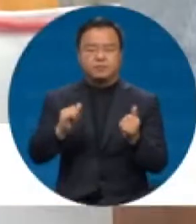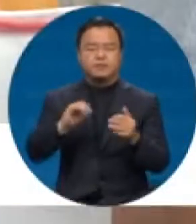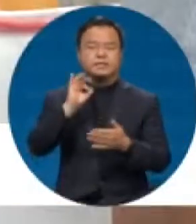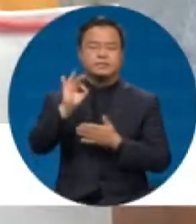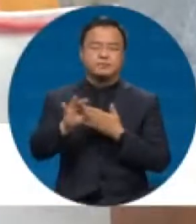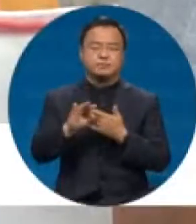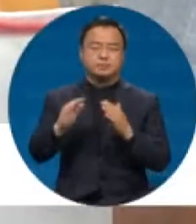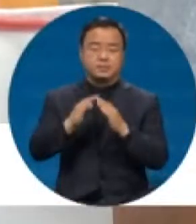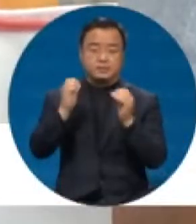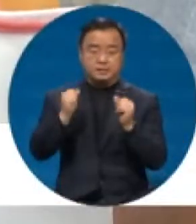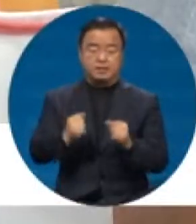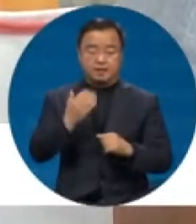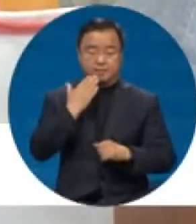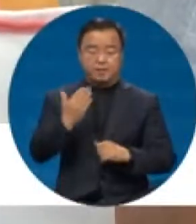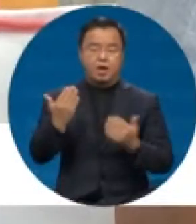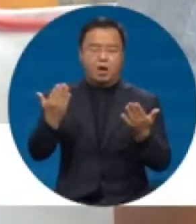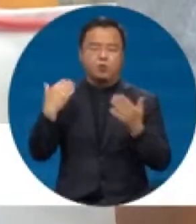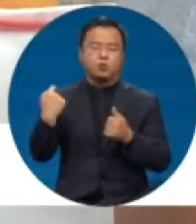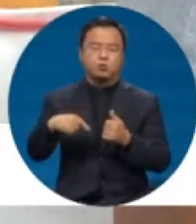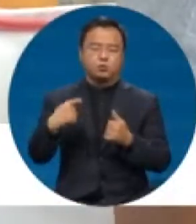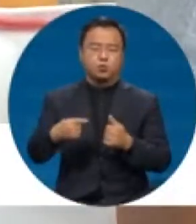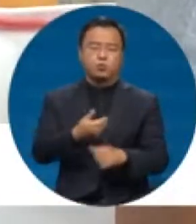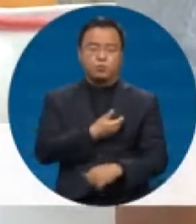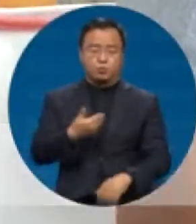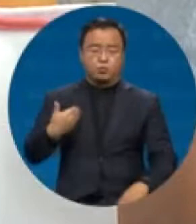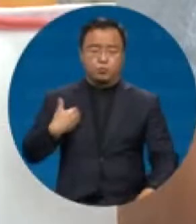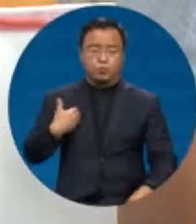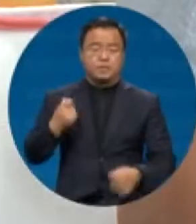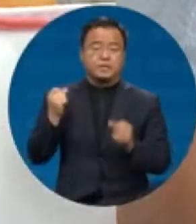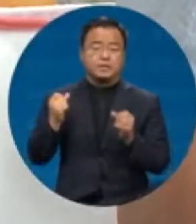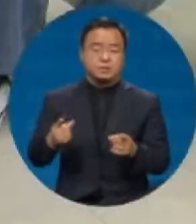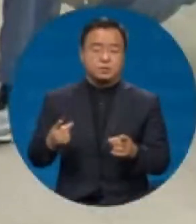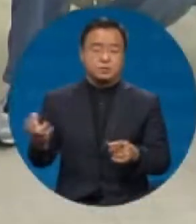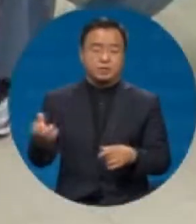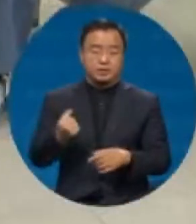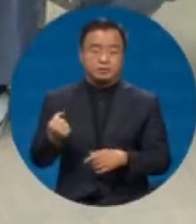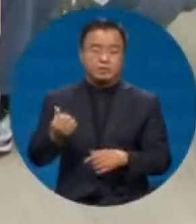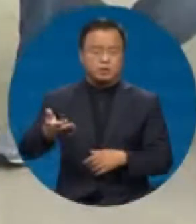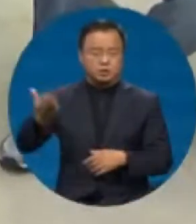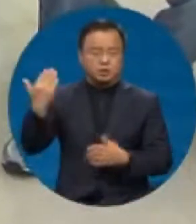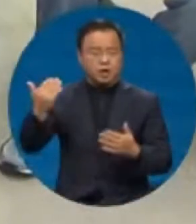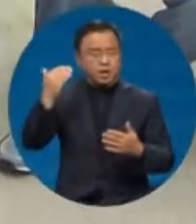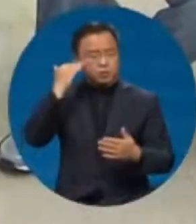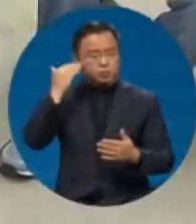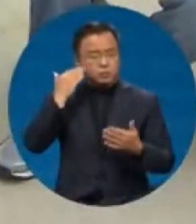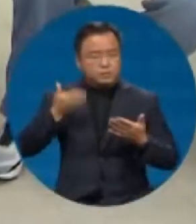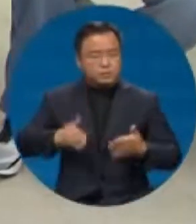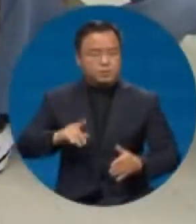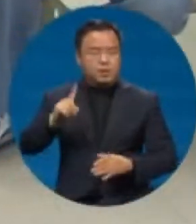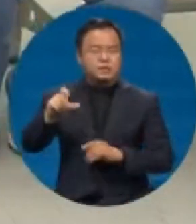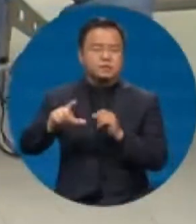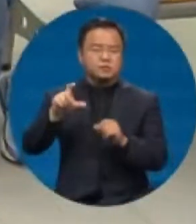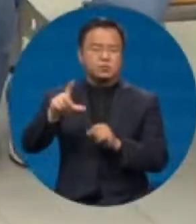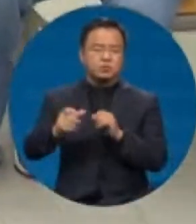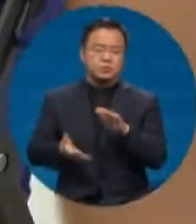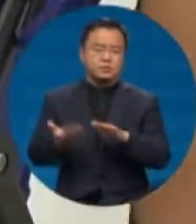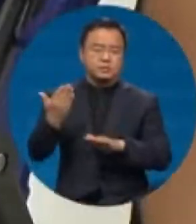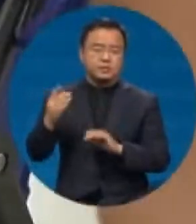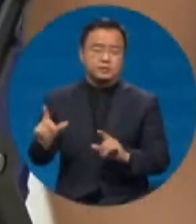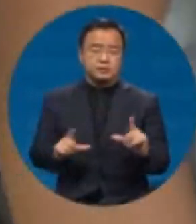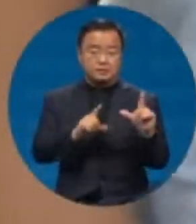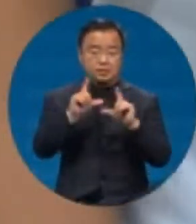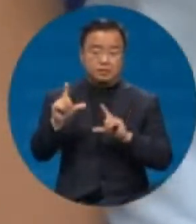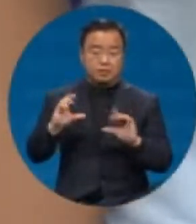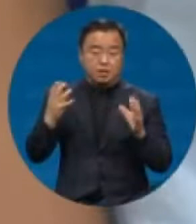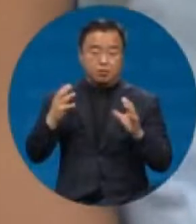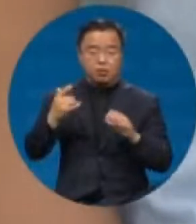학교 교육을 보장 받을 기회가 생겼습니다 이전에는 한국에서 태어나고 15년 이상 살아온 아동과 그 부모만